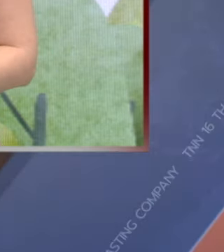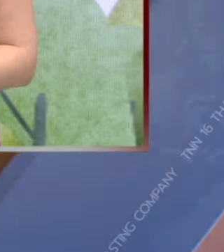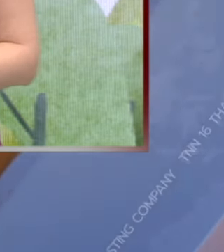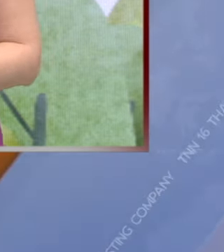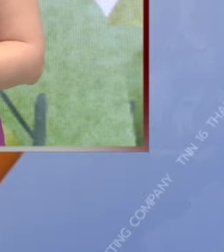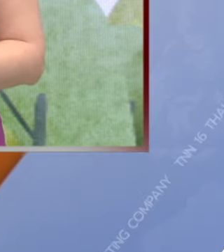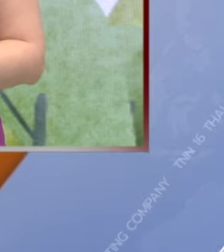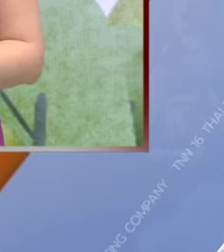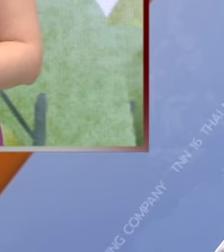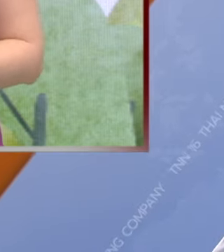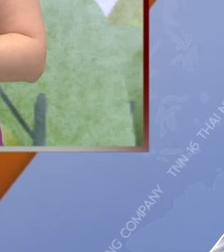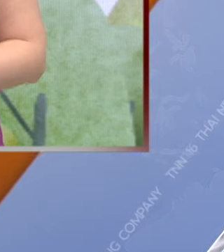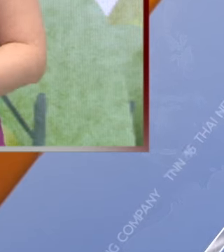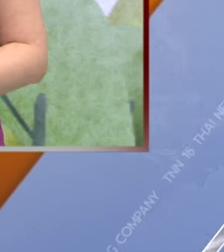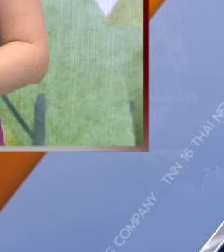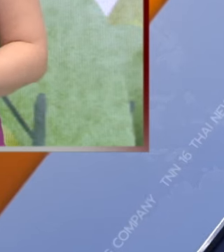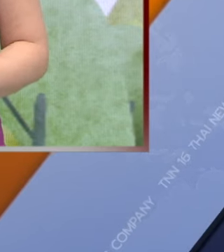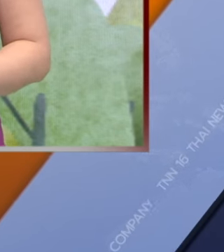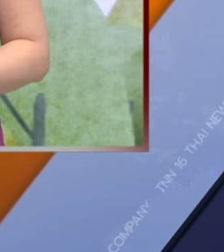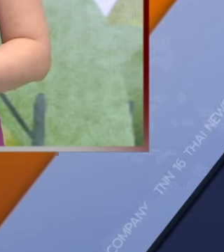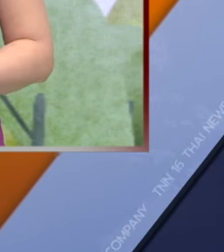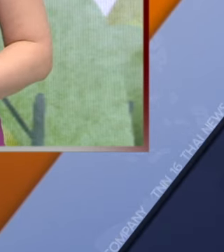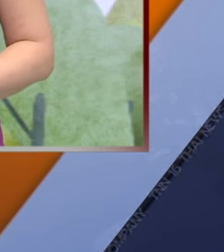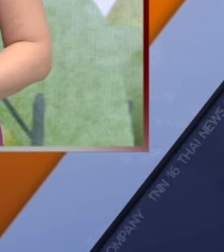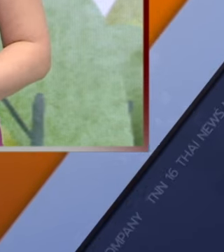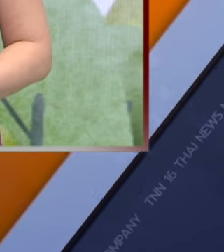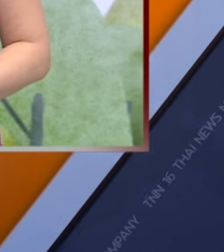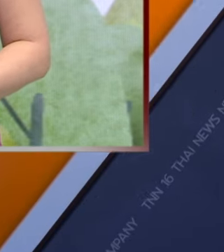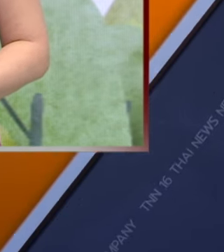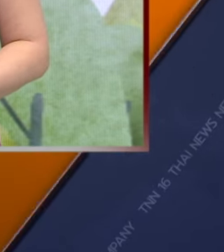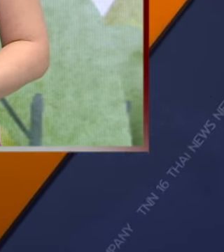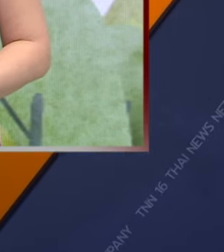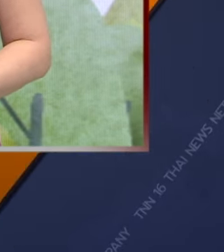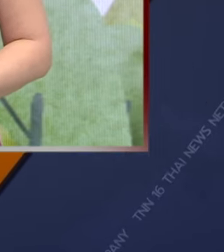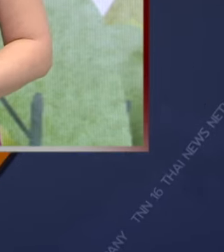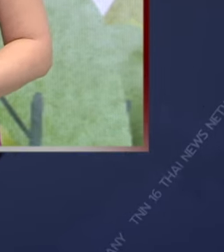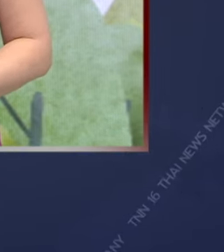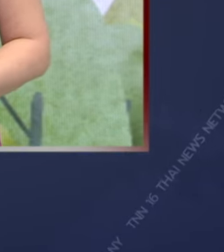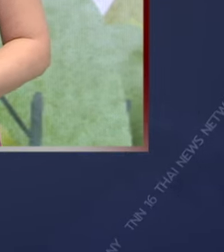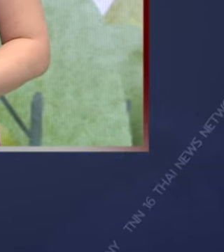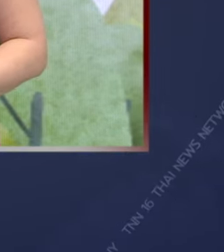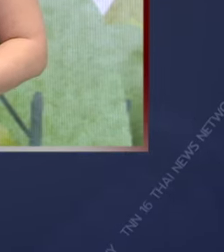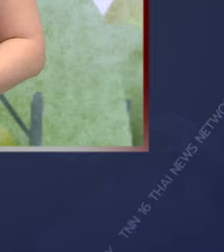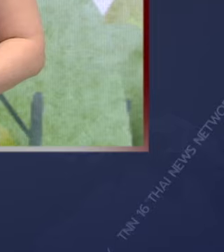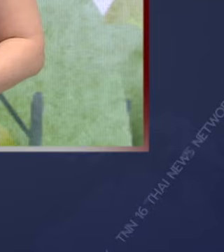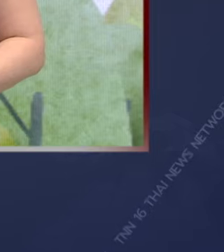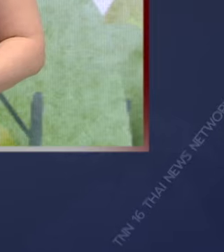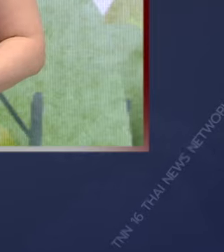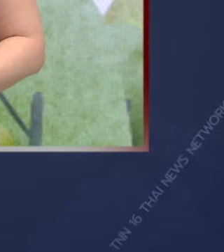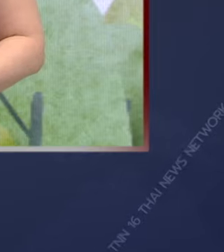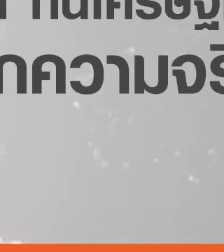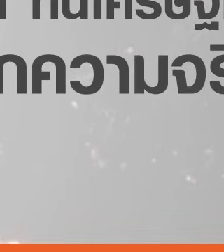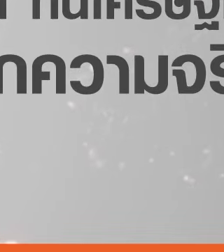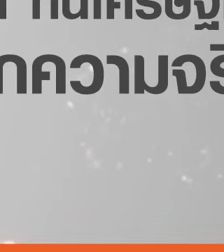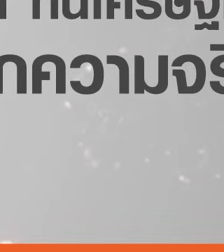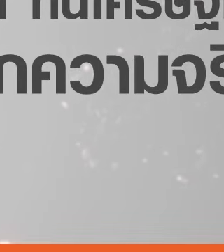จะช่วยลดปัญหาสิ่งแวดล้อมช่วยแก้ปัญหาโลกร้อนได้เป็นอย่างดีเลยค่ะ เริ่มต้นที่มื้อเที่ยงนี้เลยใช่ไหมครับพี่ลิซ่าครับผมข